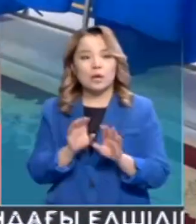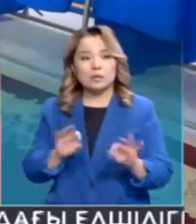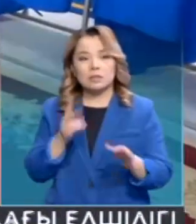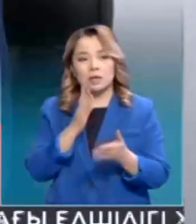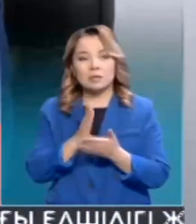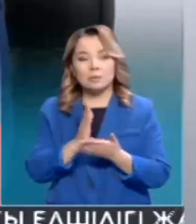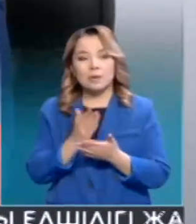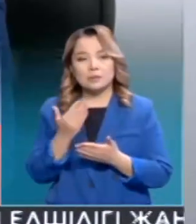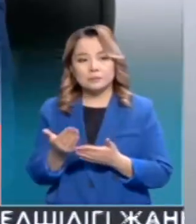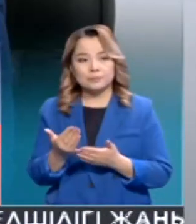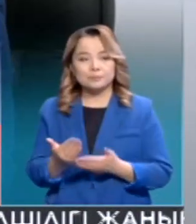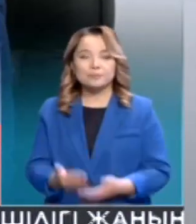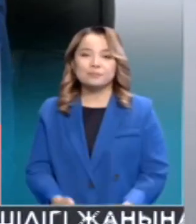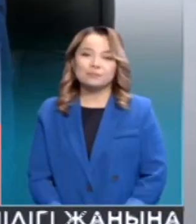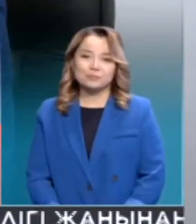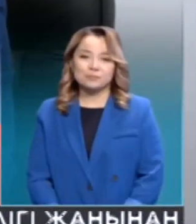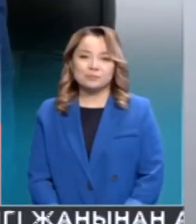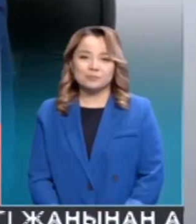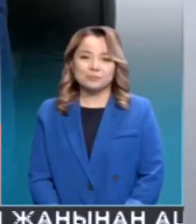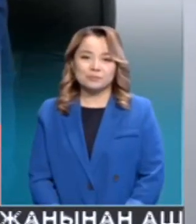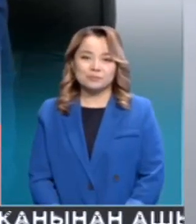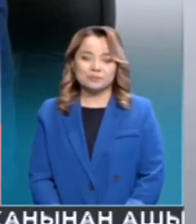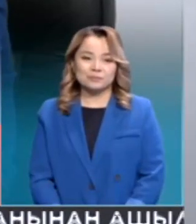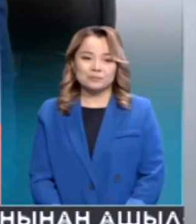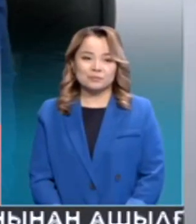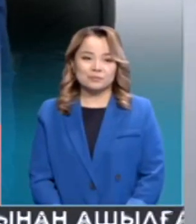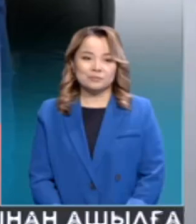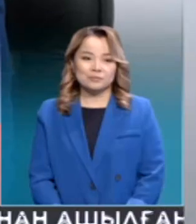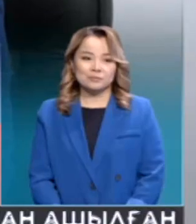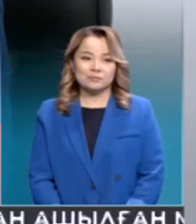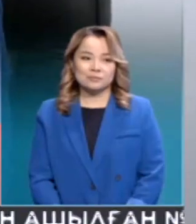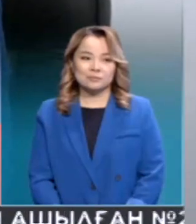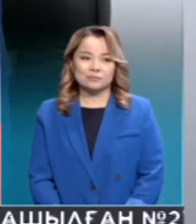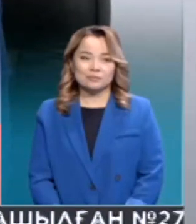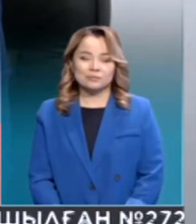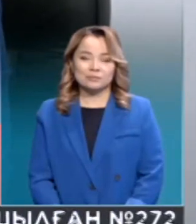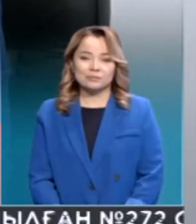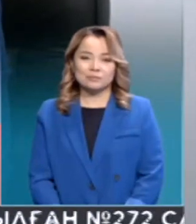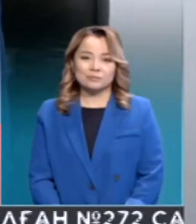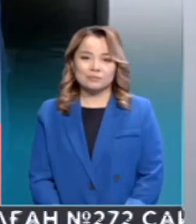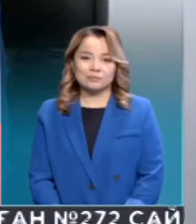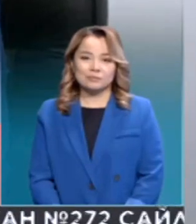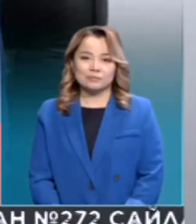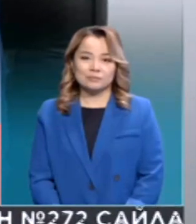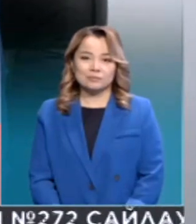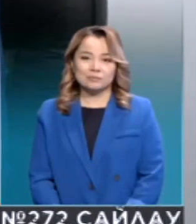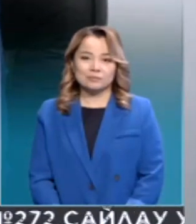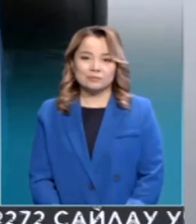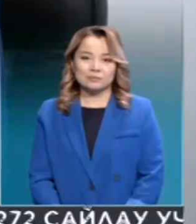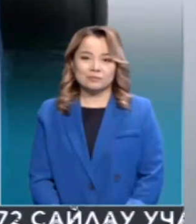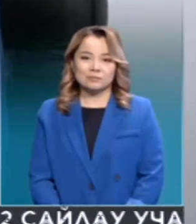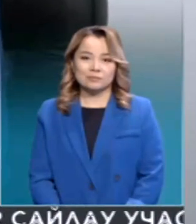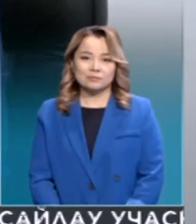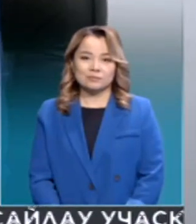баяндады. Жандос Темірғали, Өнербек Жаңабай, өңірлердегі тілшілердің көмегімен Қазақстан ұлттық телеарнасы,